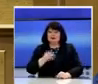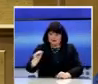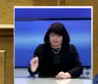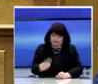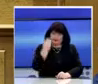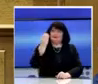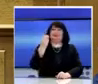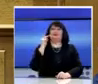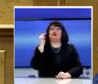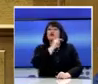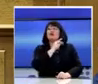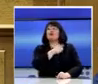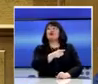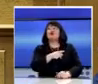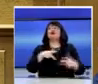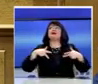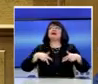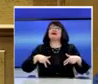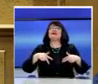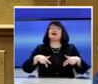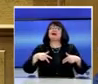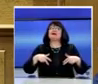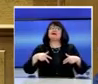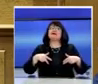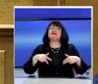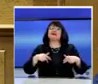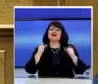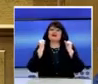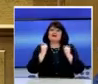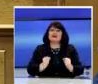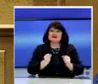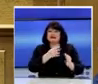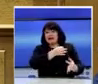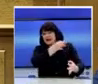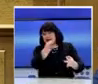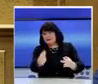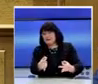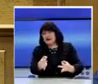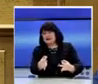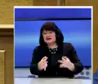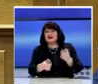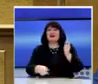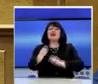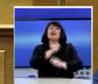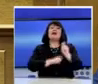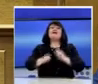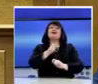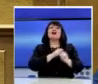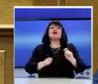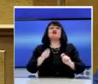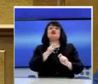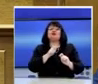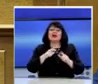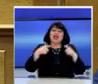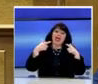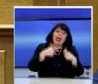Εκλεγήκατε με κύριο πρόταγμά σας να φτιάξετε επιτελικό κράτος. Πού είναι, ρε